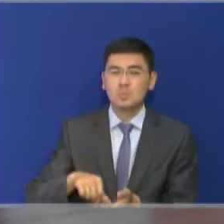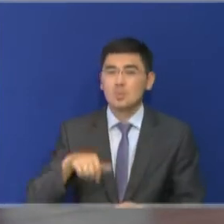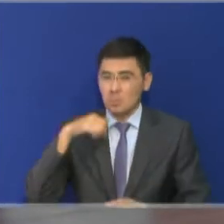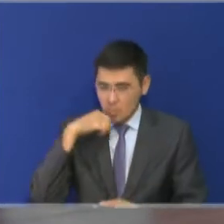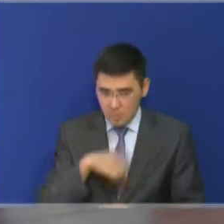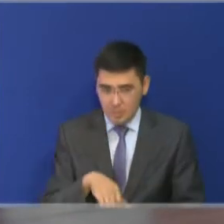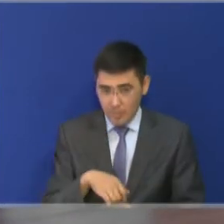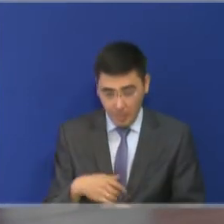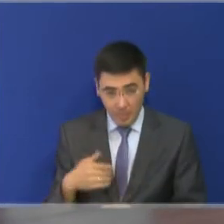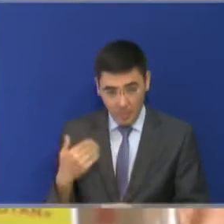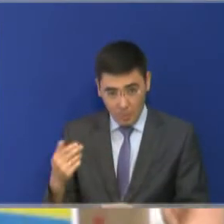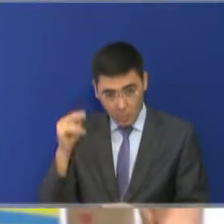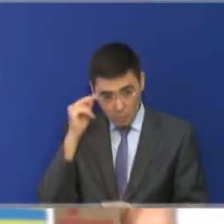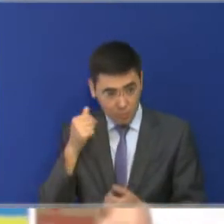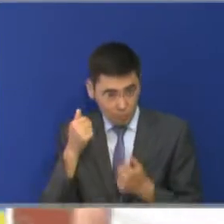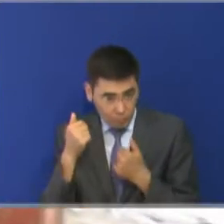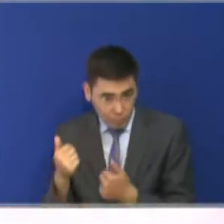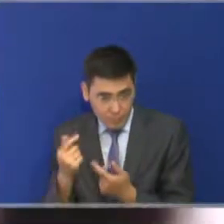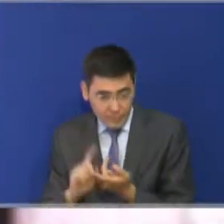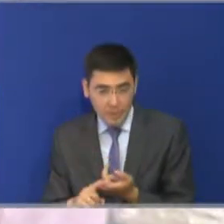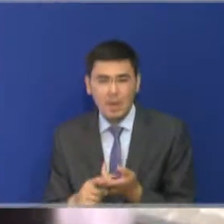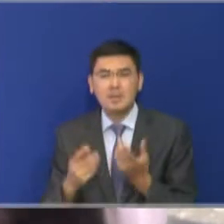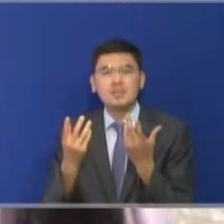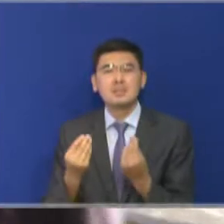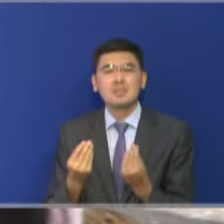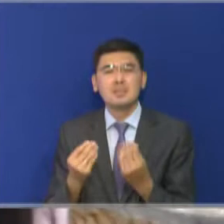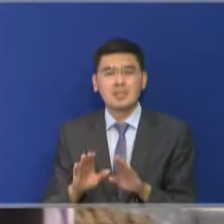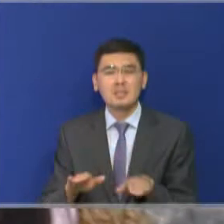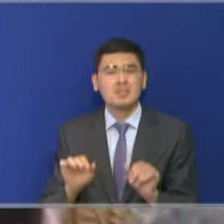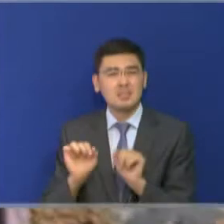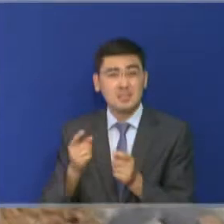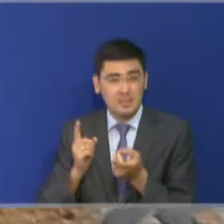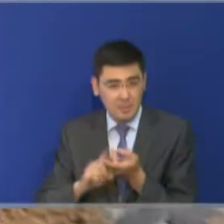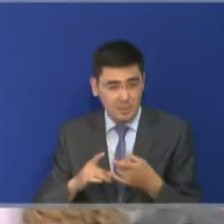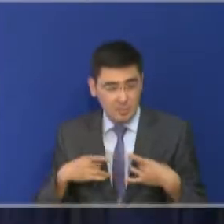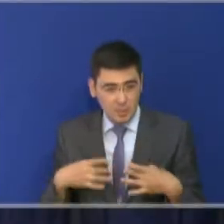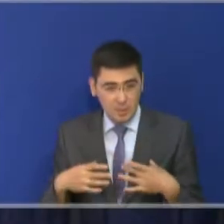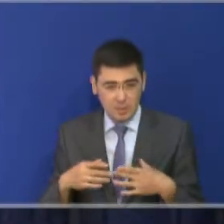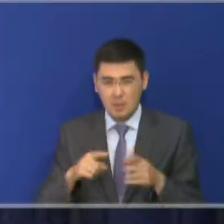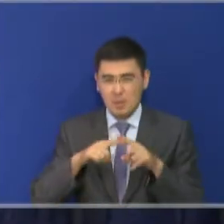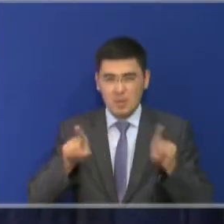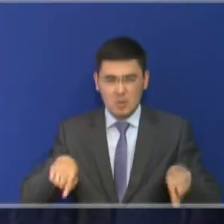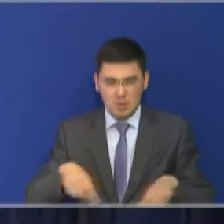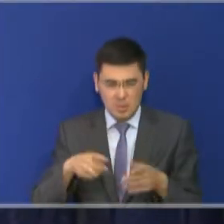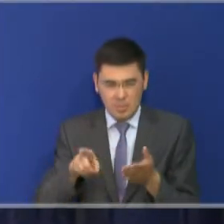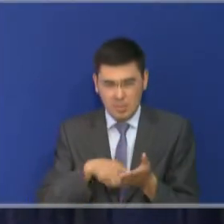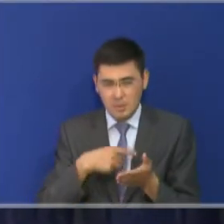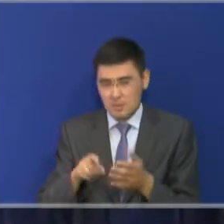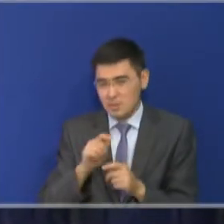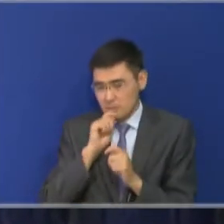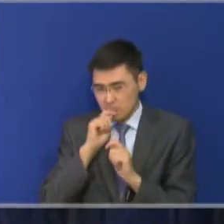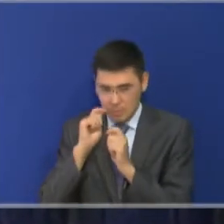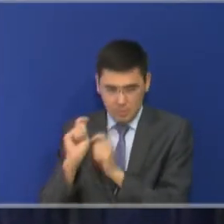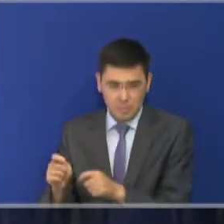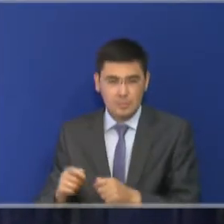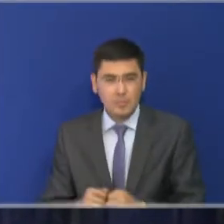шығармашылықтағы жетістіктерін ескере отырып, балаларды қорғау күнінде оған планшет сыйға тартылды. Мектеп әкімшілігіне, Нұр Отан